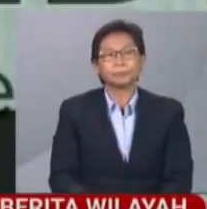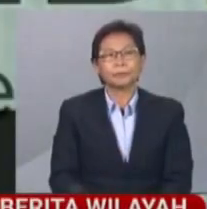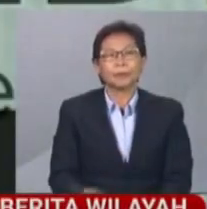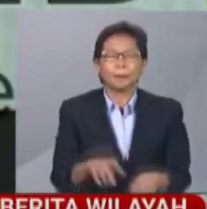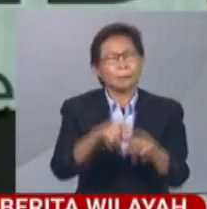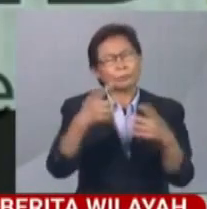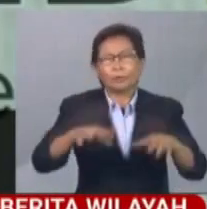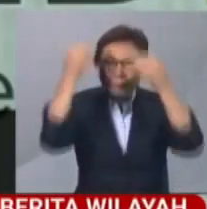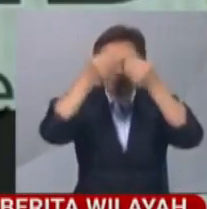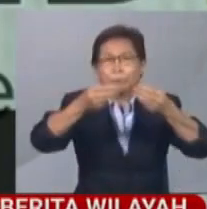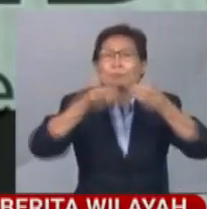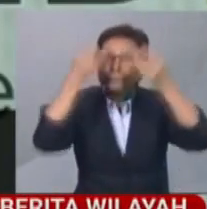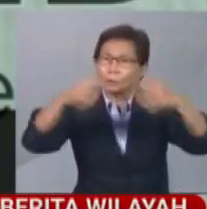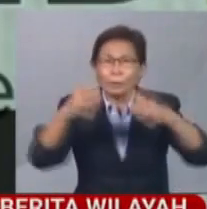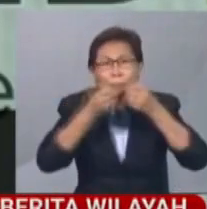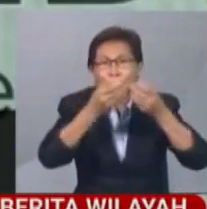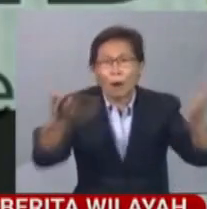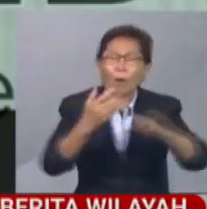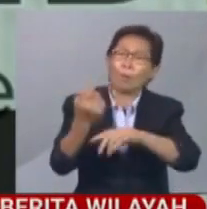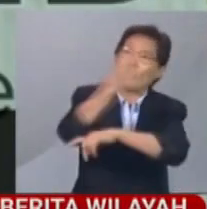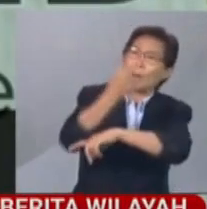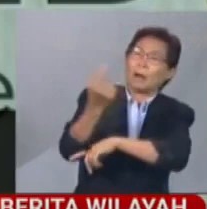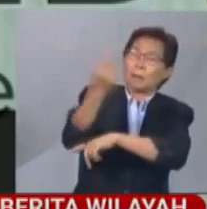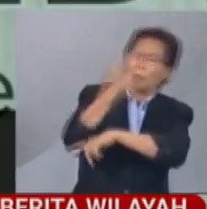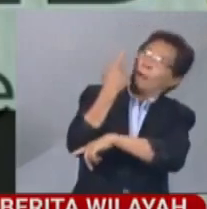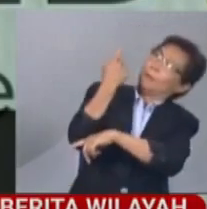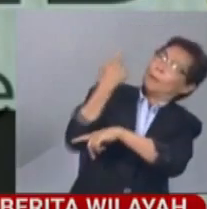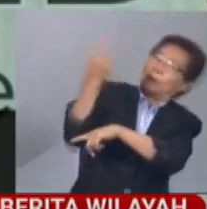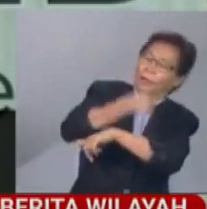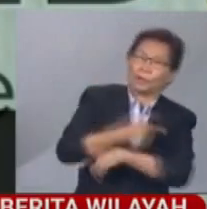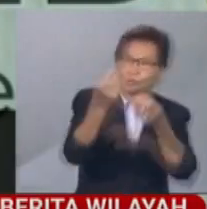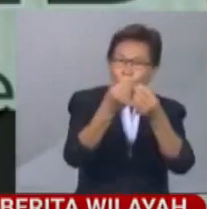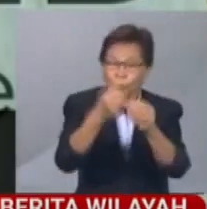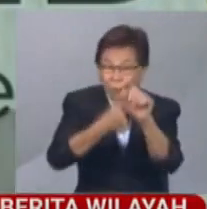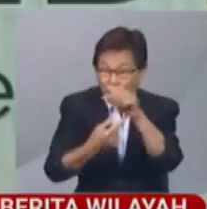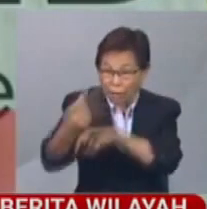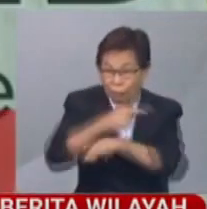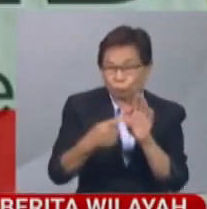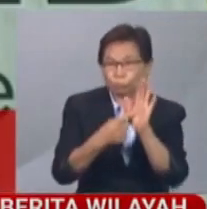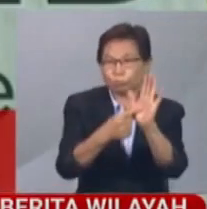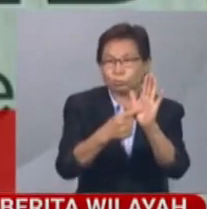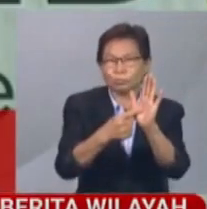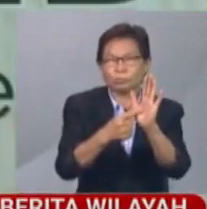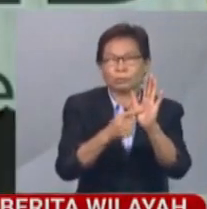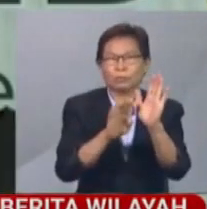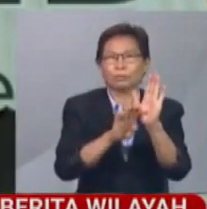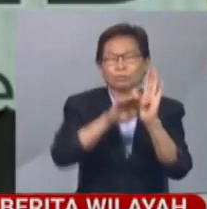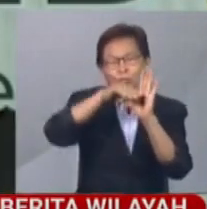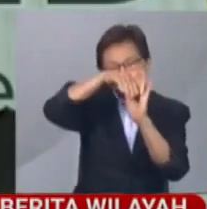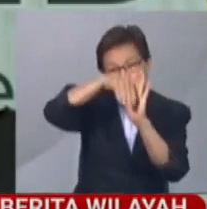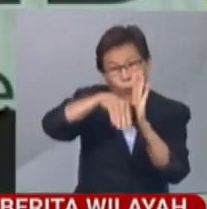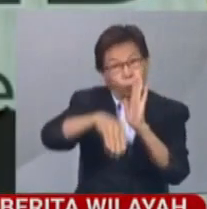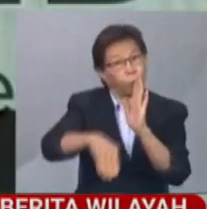Seperti yang telah dimaklumkan dalam tempoh beberapa hari ini, bilangan kes harian menunjukkan tren penurunan yang